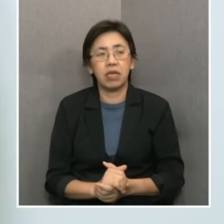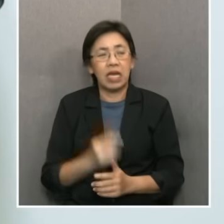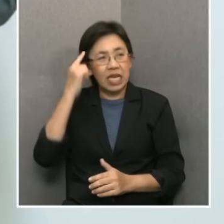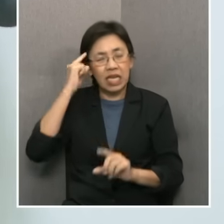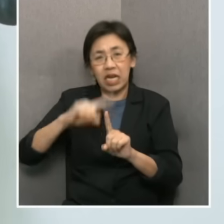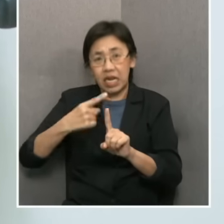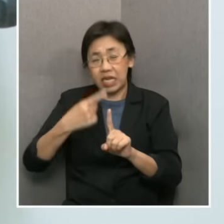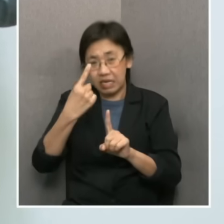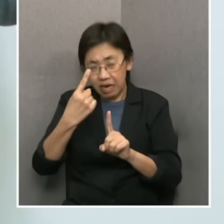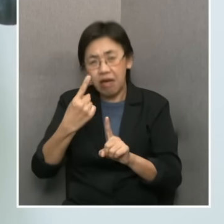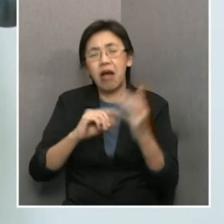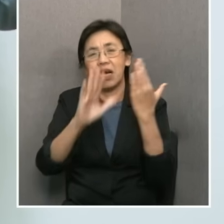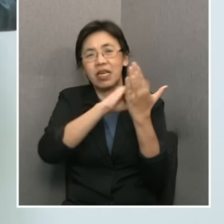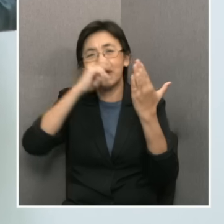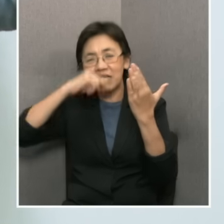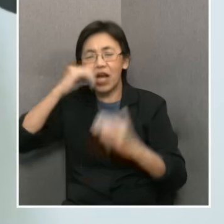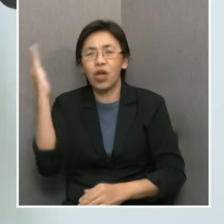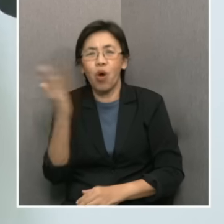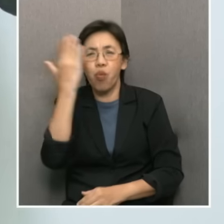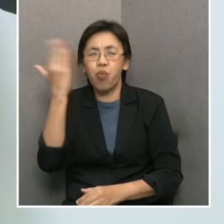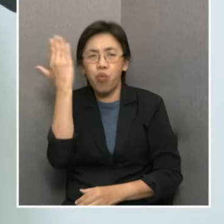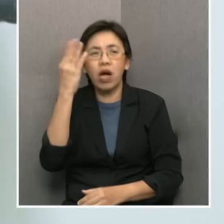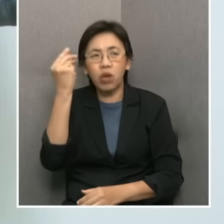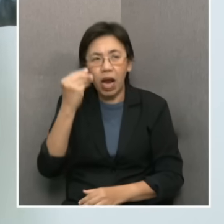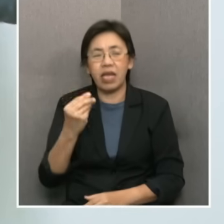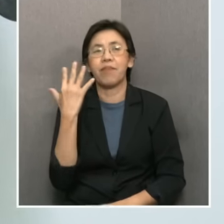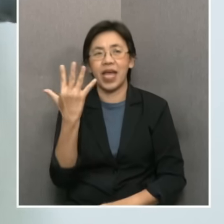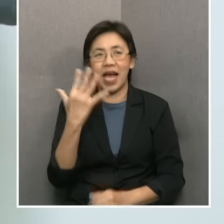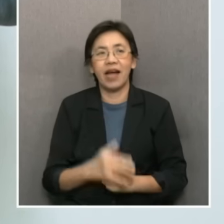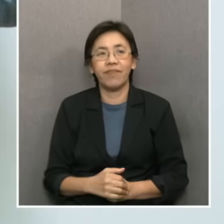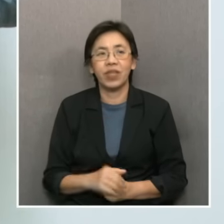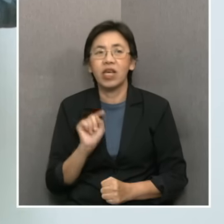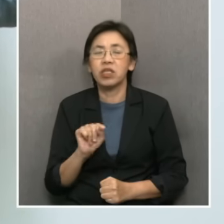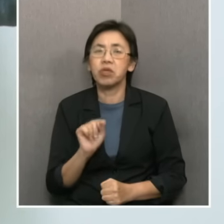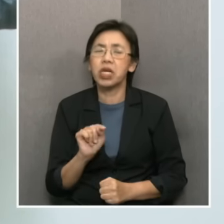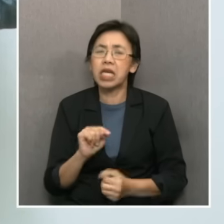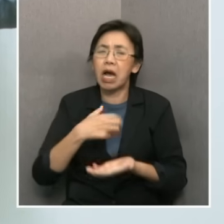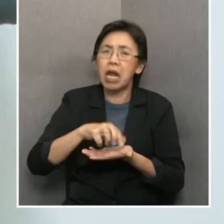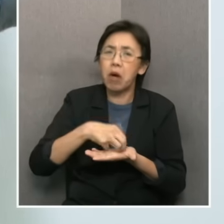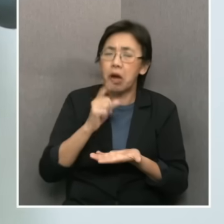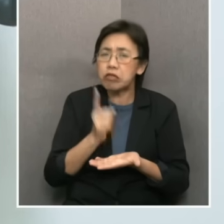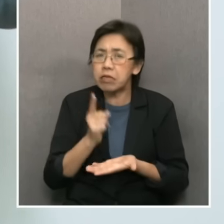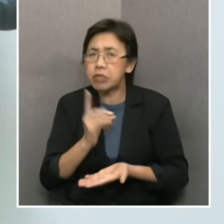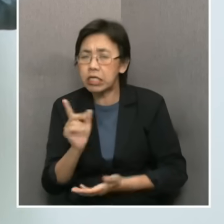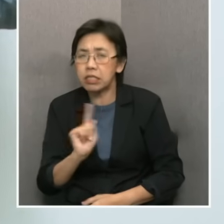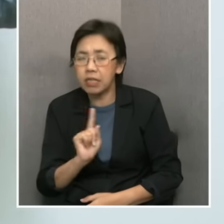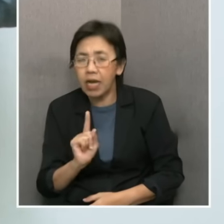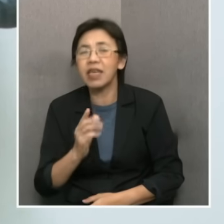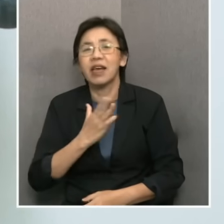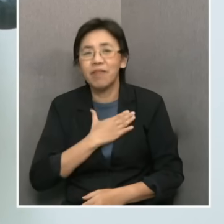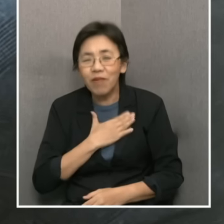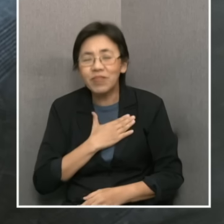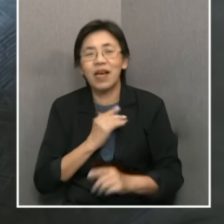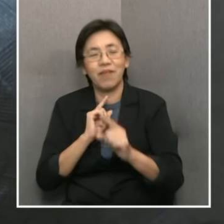เมืองไทยนั้นมีโอกาสที่จะเจอกับพายุได้5ลูกด้วยกันเรื่องนี้เองจะมีข้อเท็จจริงอย่างไรวันนี้นะครับผมจะพาไปพูด